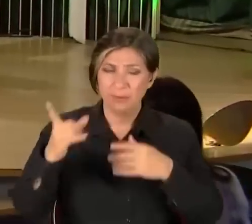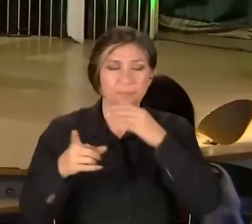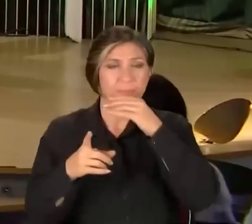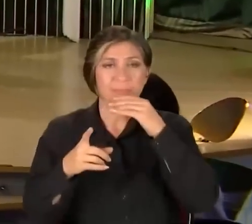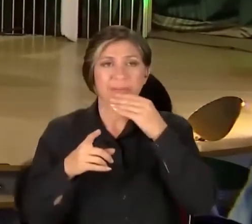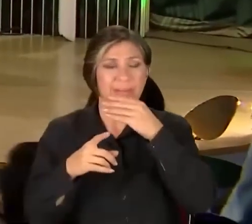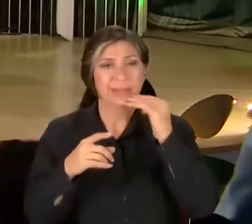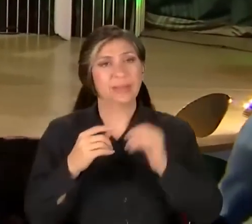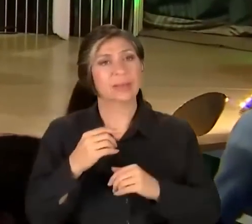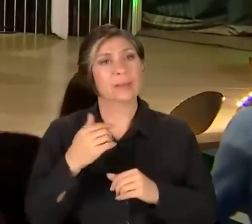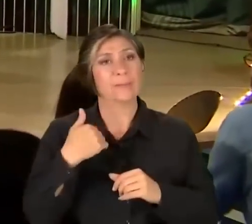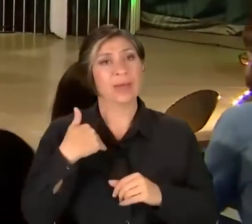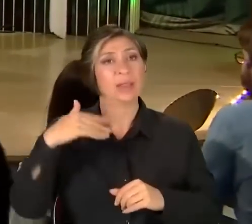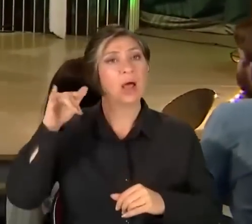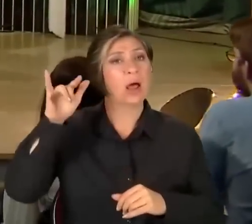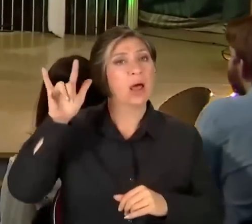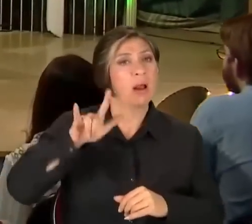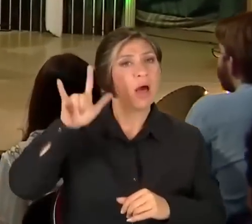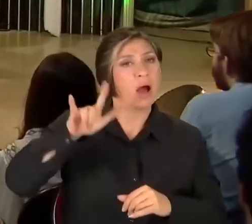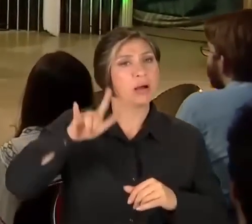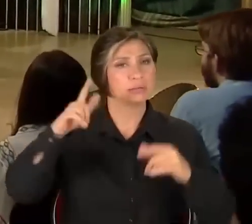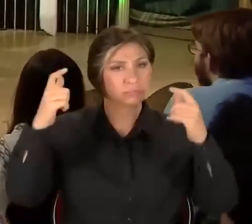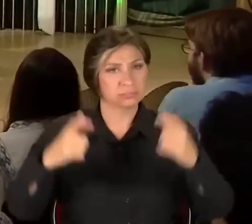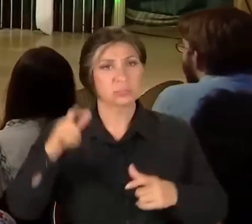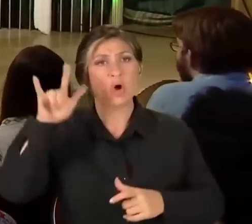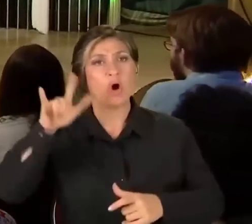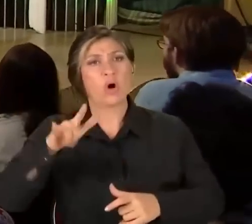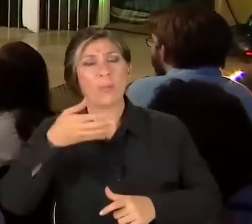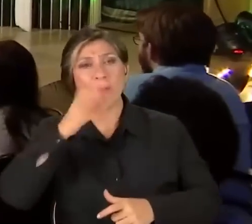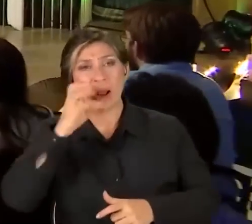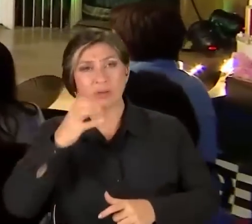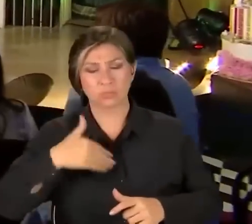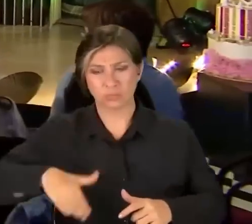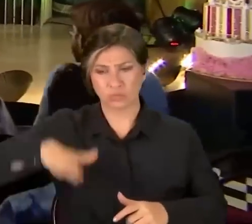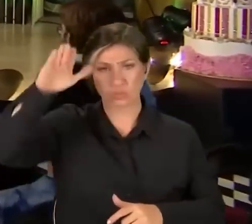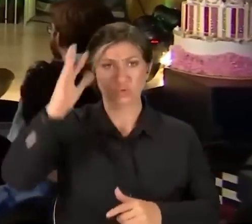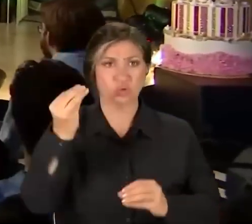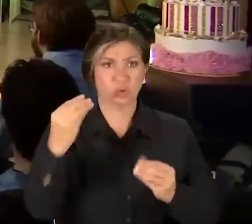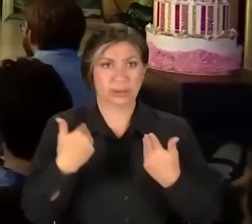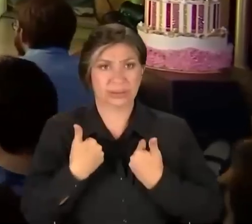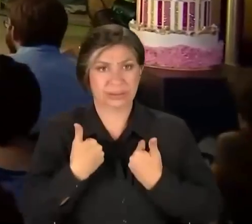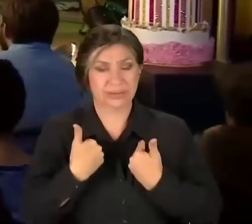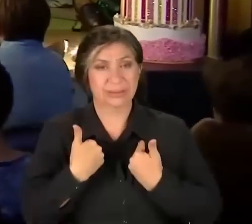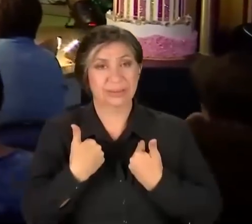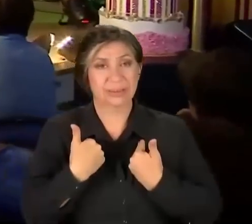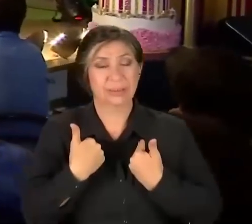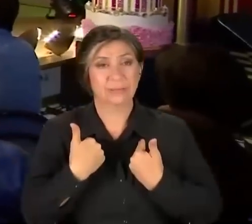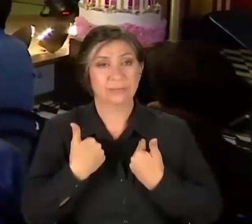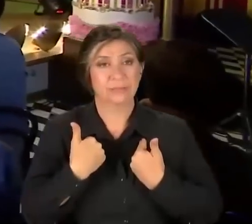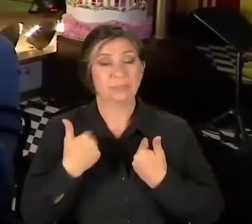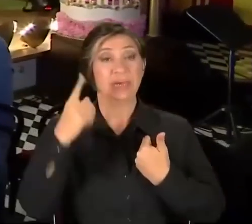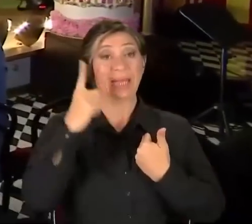değil mi Ben Rock Eee mekanlarda hoparl'larda büyümüş çocuklarız değil mi Biz bütün Yani